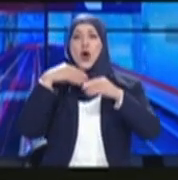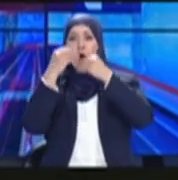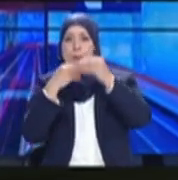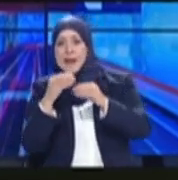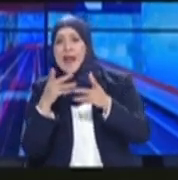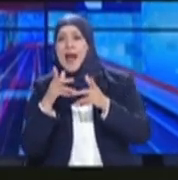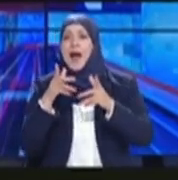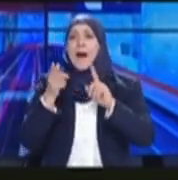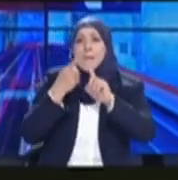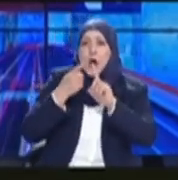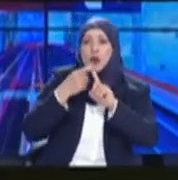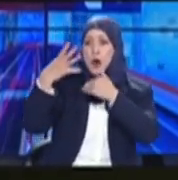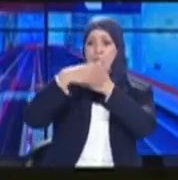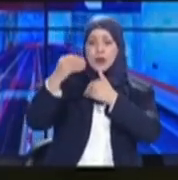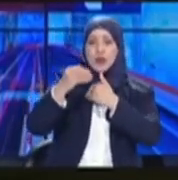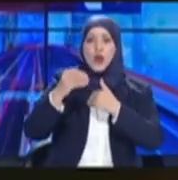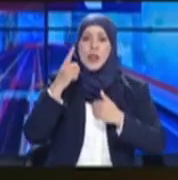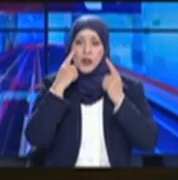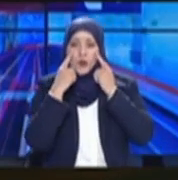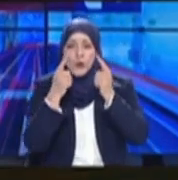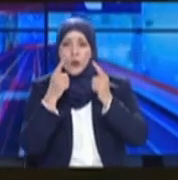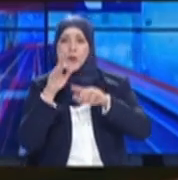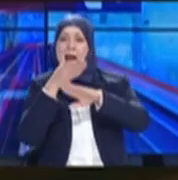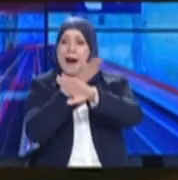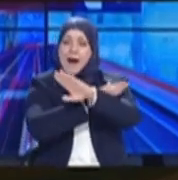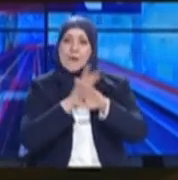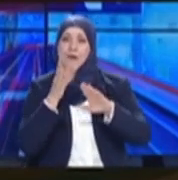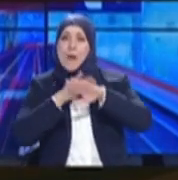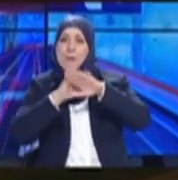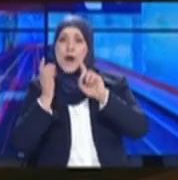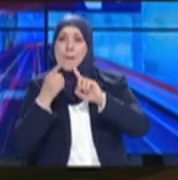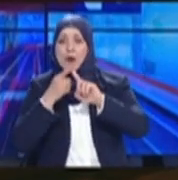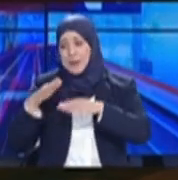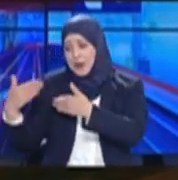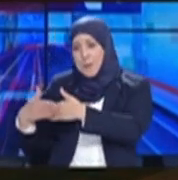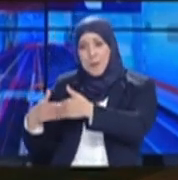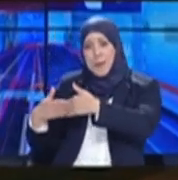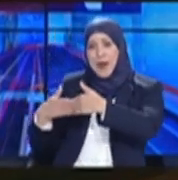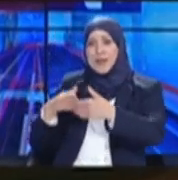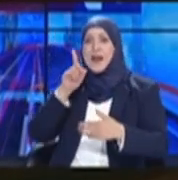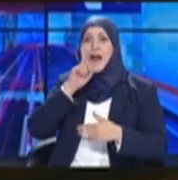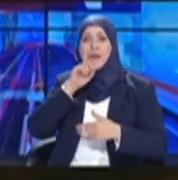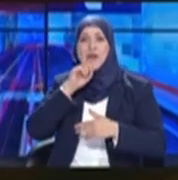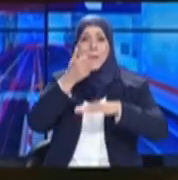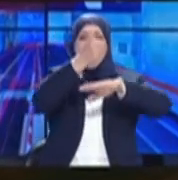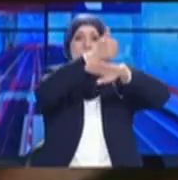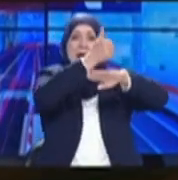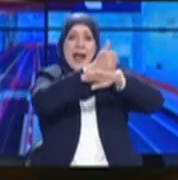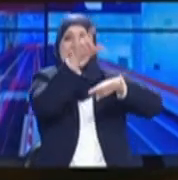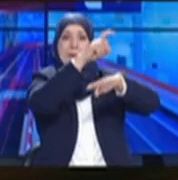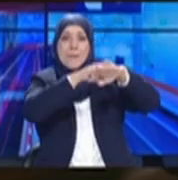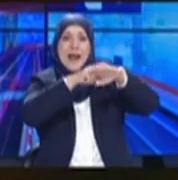ايضا ان الصوره اللي كنا ارسلها منذ وق عليه ونحنا بعدين اه للسيد اه عبد الرحيم